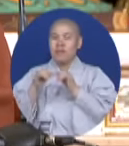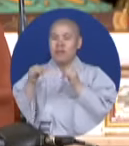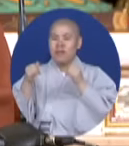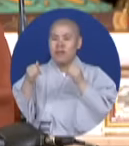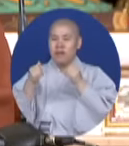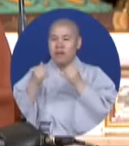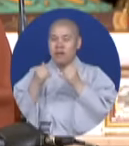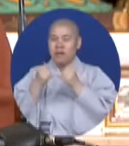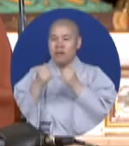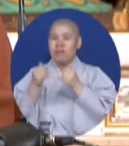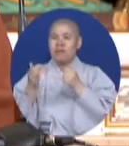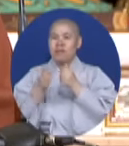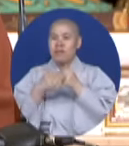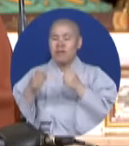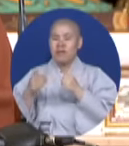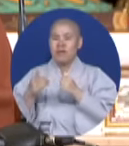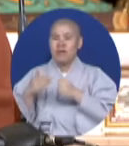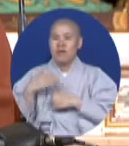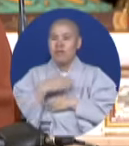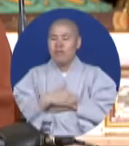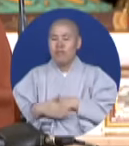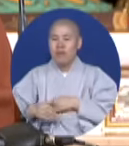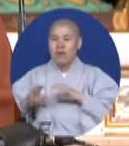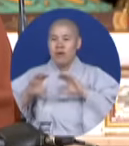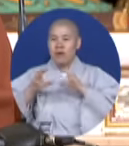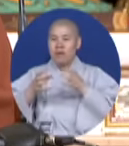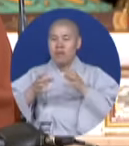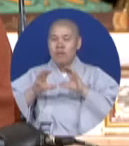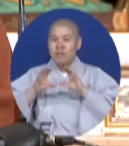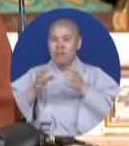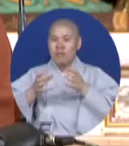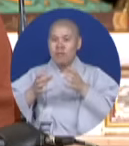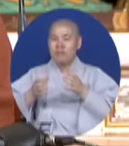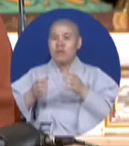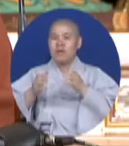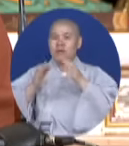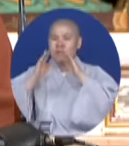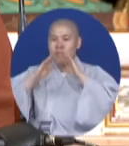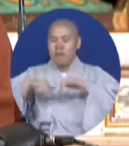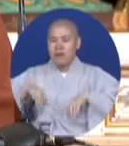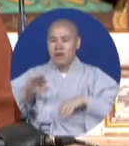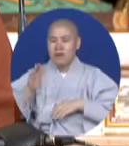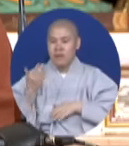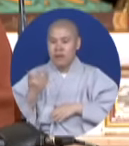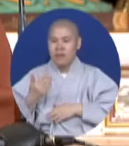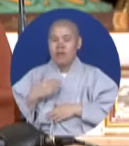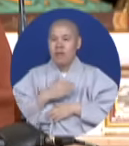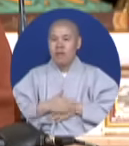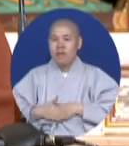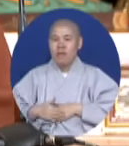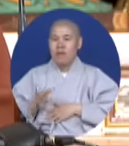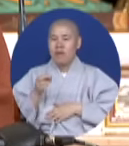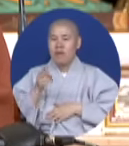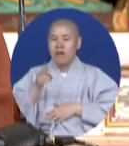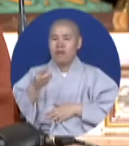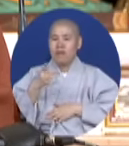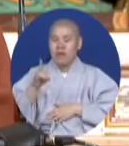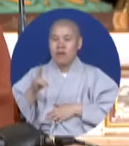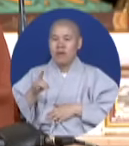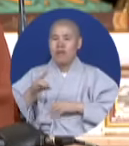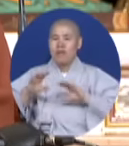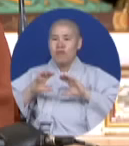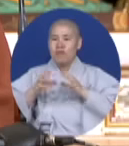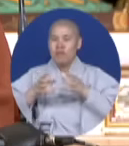사라진다. 이와 같이 몸과 열애와 우주만물을 바르게 관찰하면